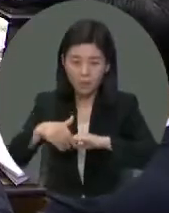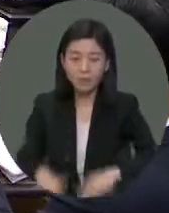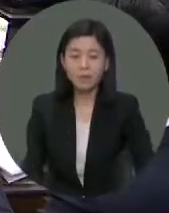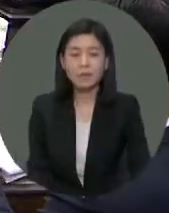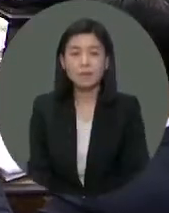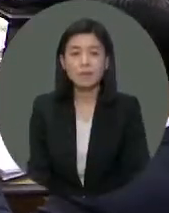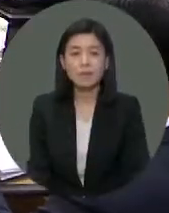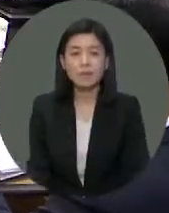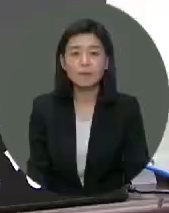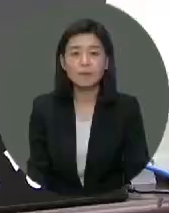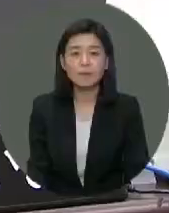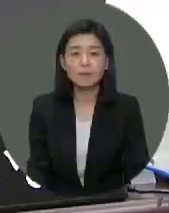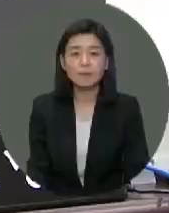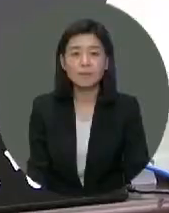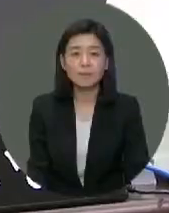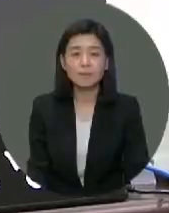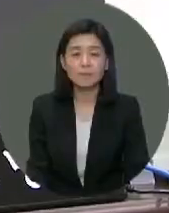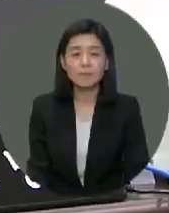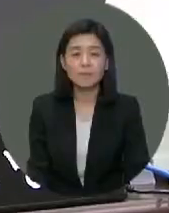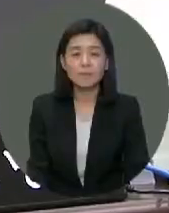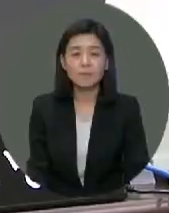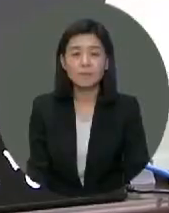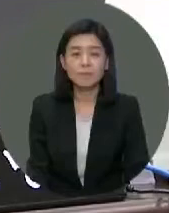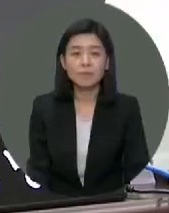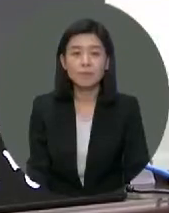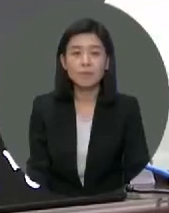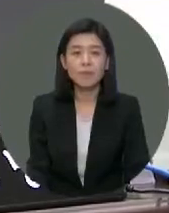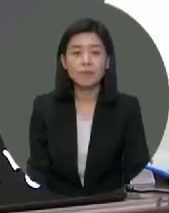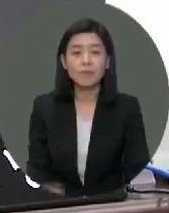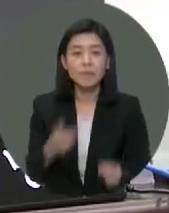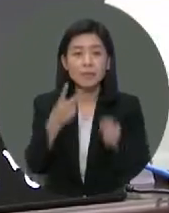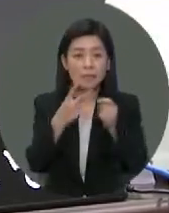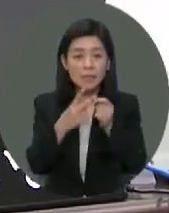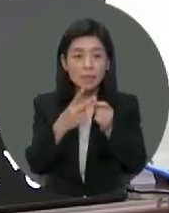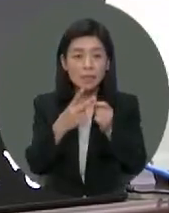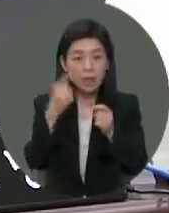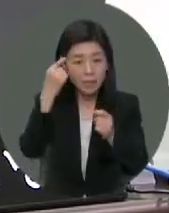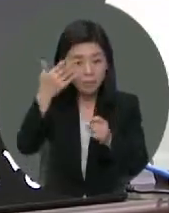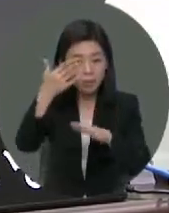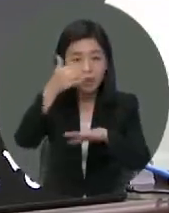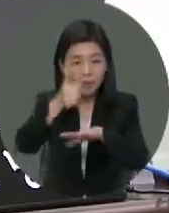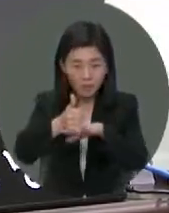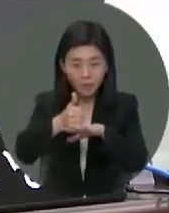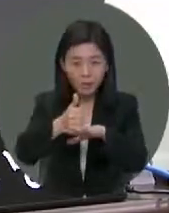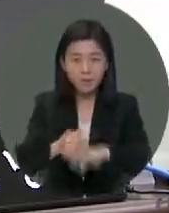그러면 2차지리 마지막 순서로 이양수 의원님 질의해 주시기